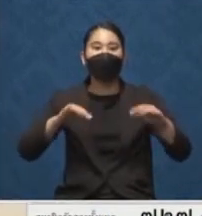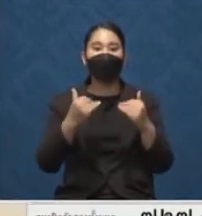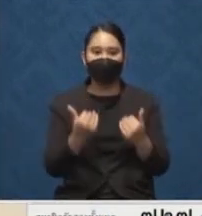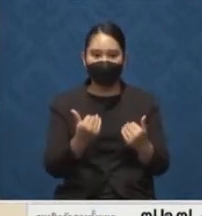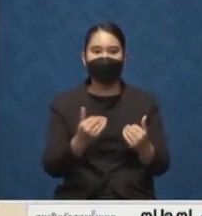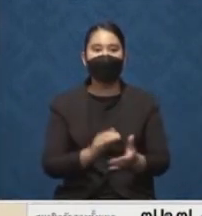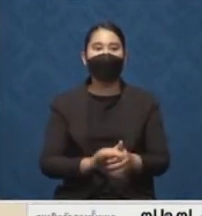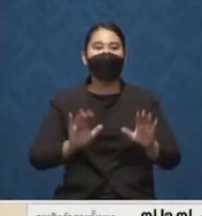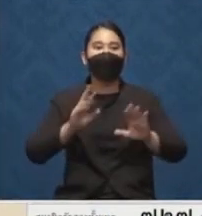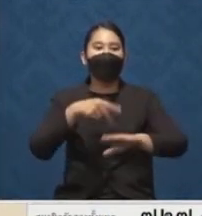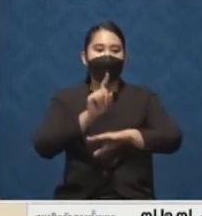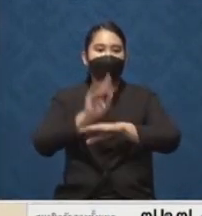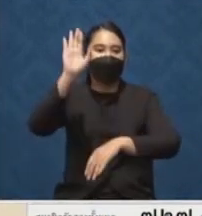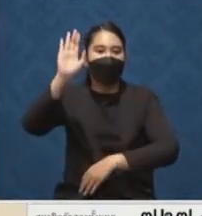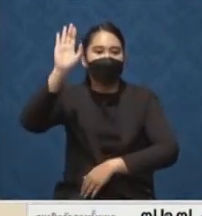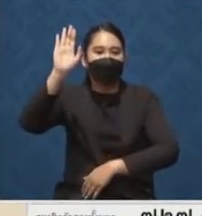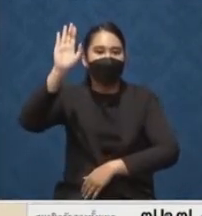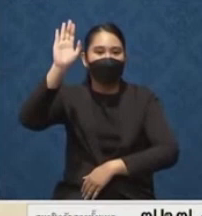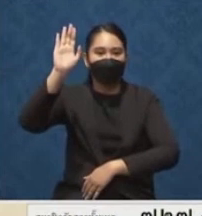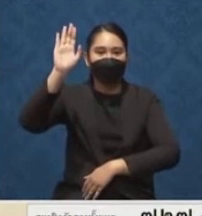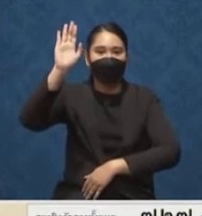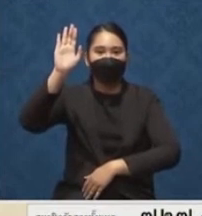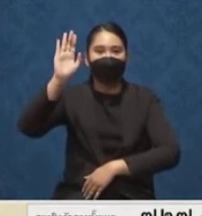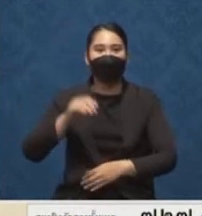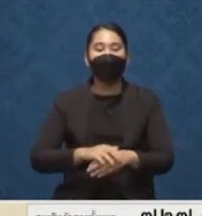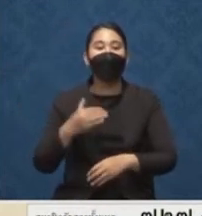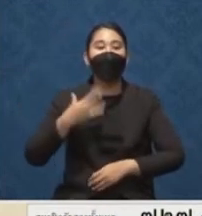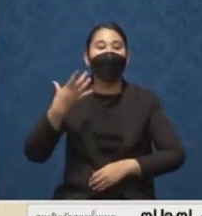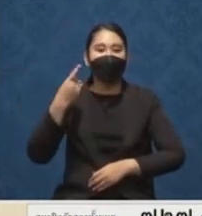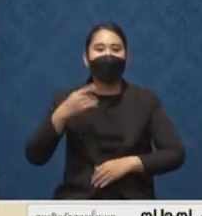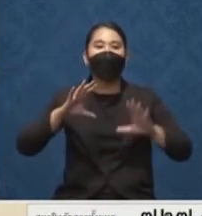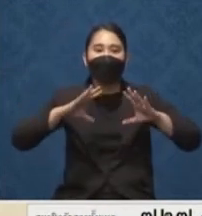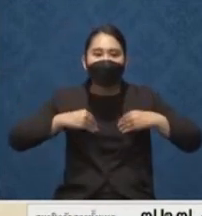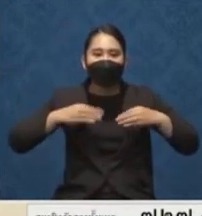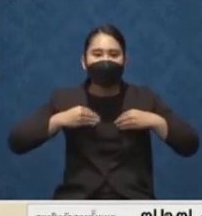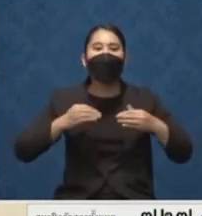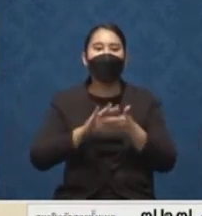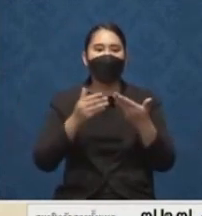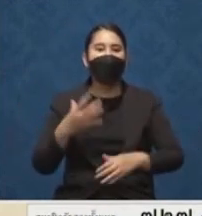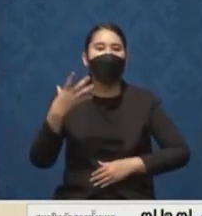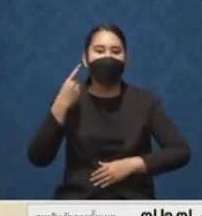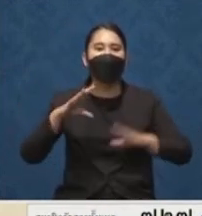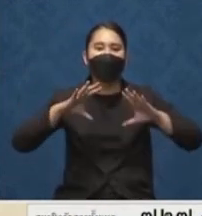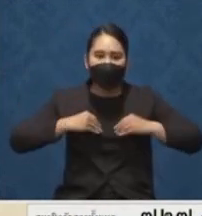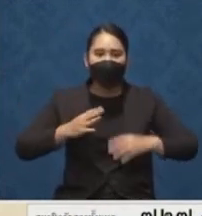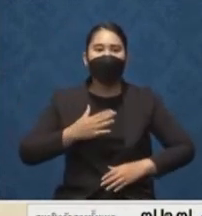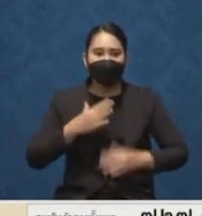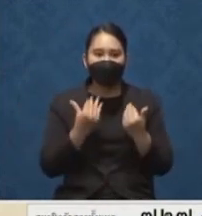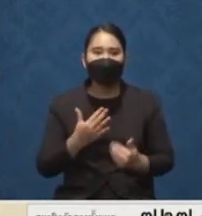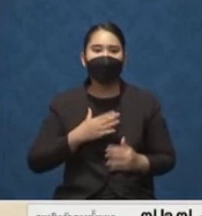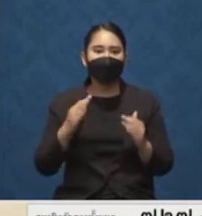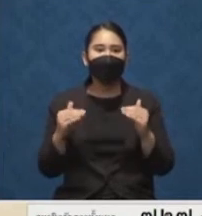ครับ กำลังครับท่านประธานครับผมประท้วงท่านประธานครับเมื่อวานเนี่ยผมยอมท่านทีนึงแล้วนะครับวันนี้ให้ผมใช้สิทธิ์บ้